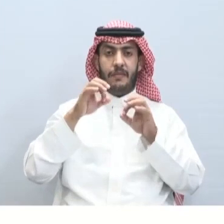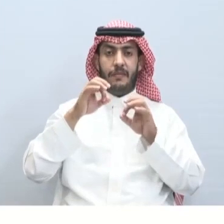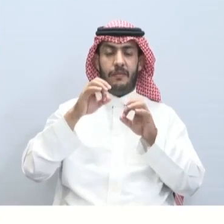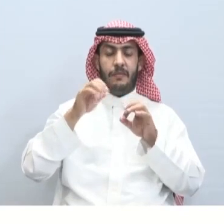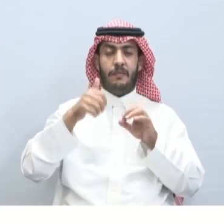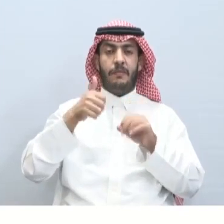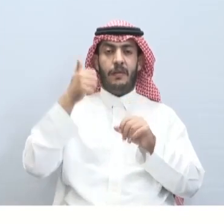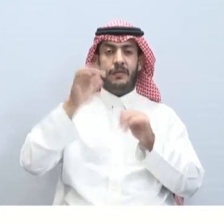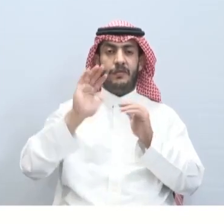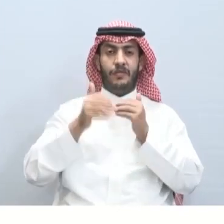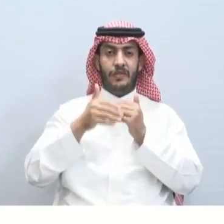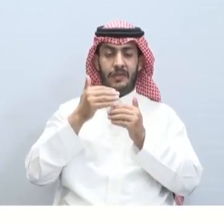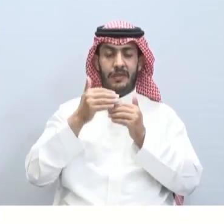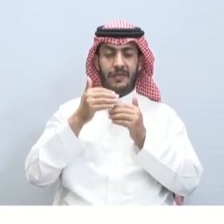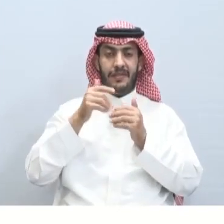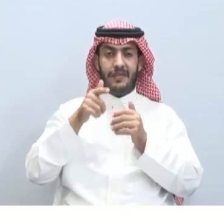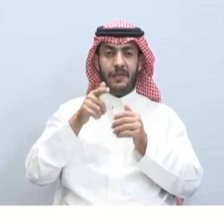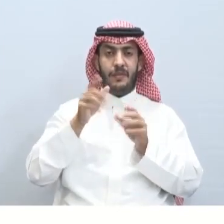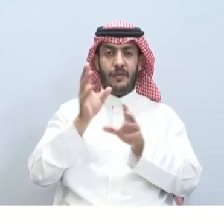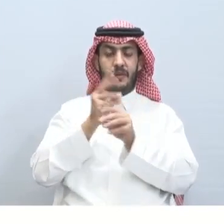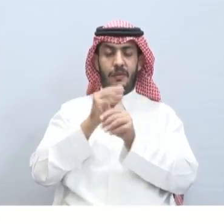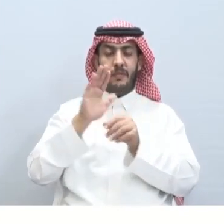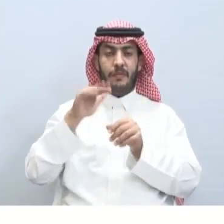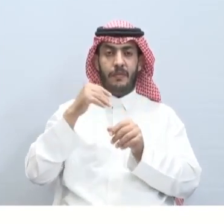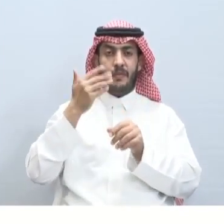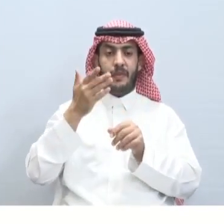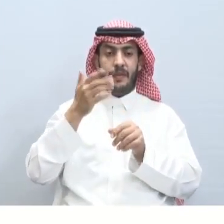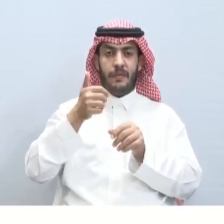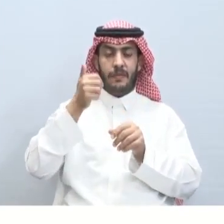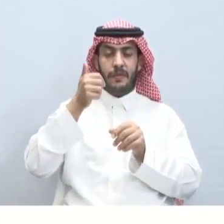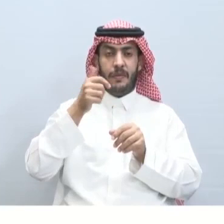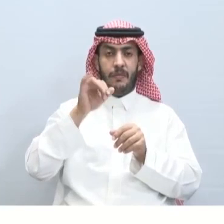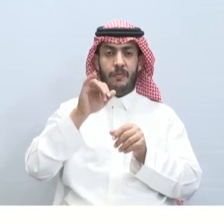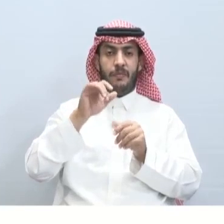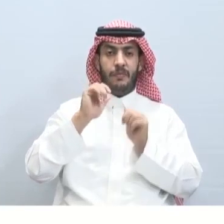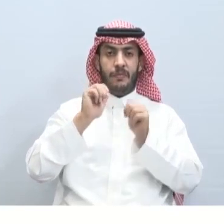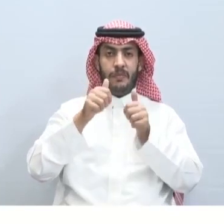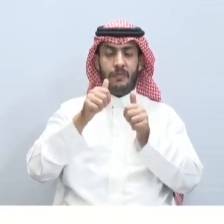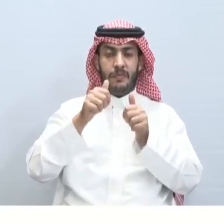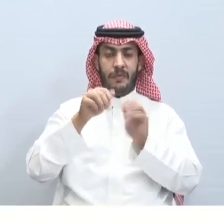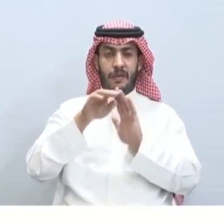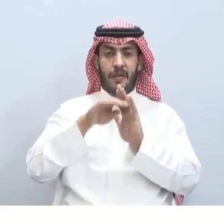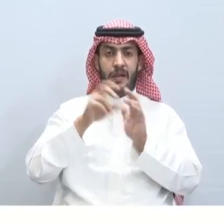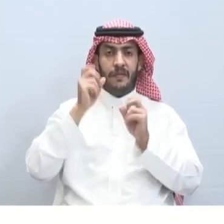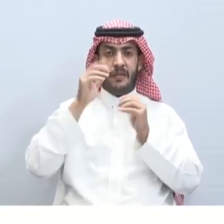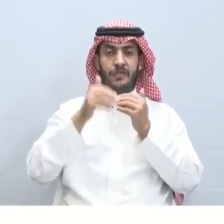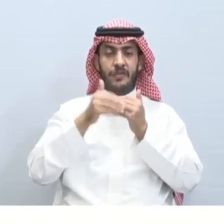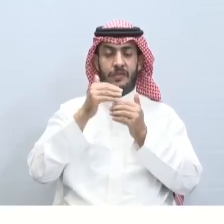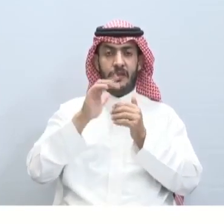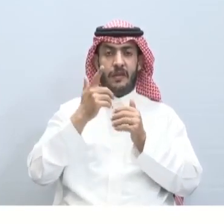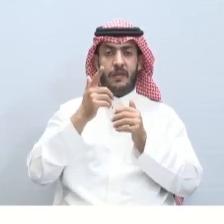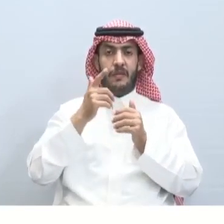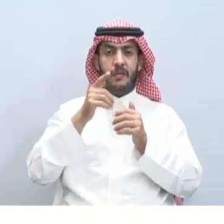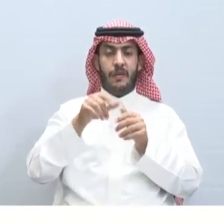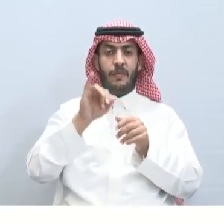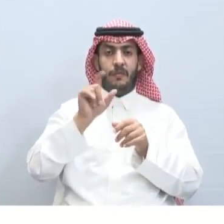قد تكون جديده على هذا السوق وبالتالي هي قد تطلق منتجات جديده او قد تطلق افكار جديده او